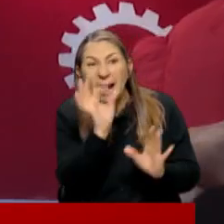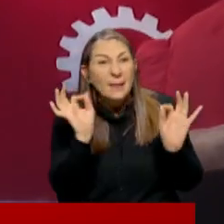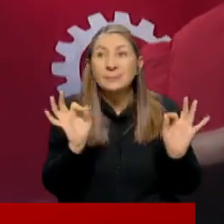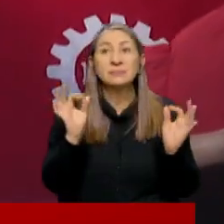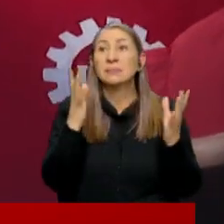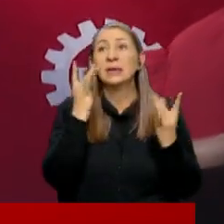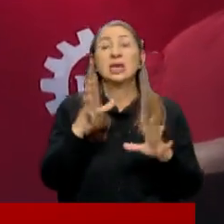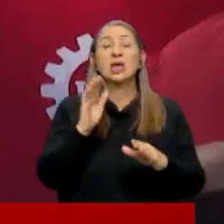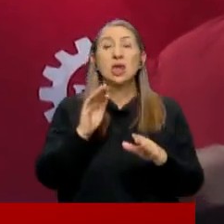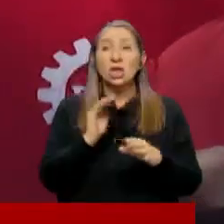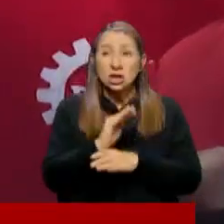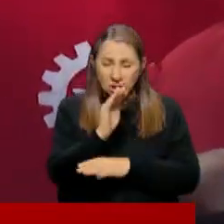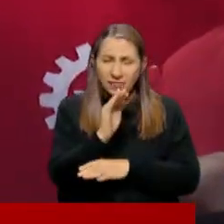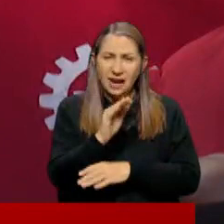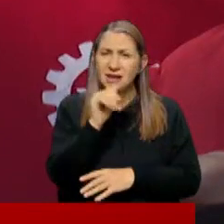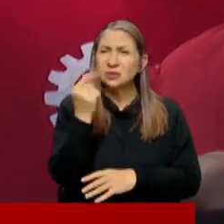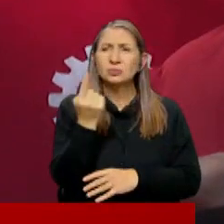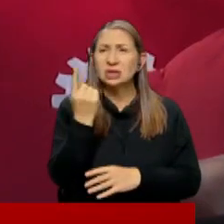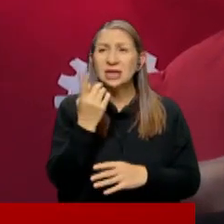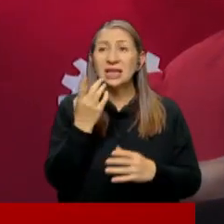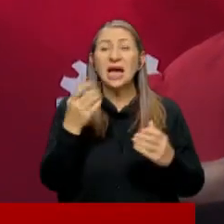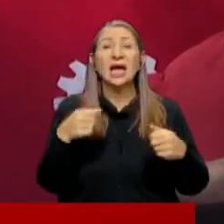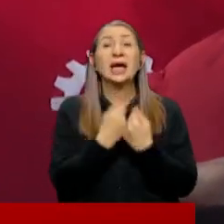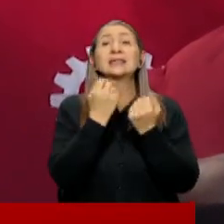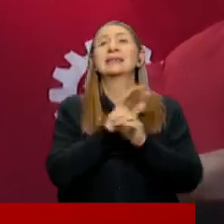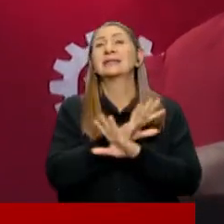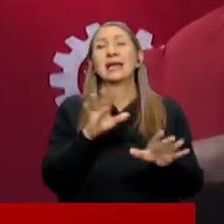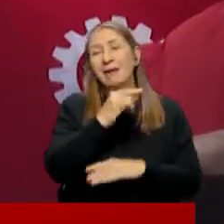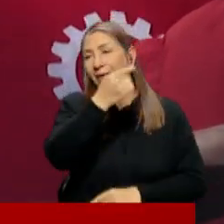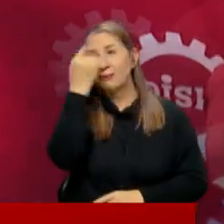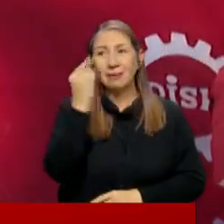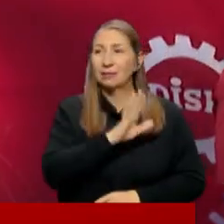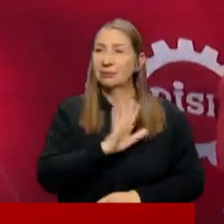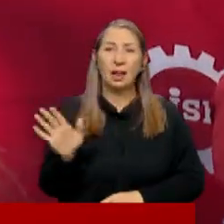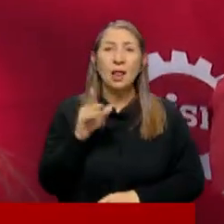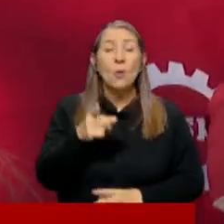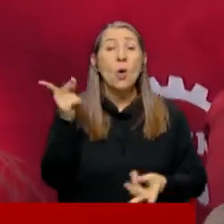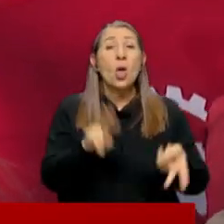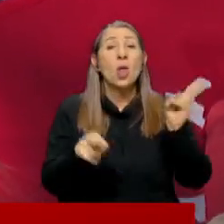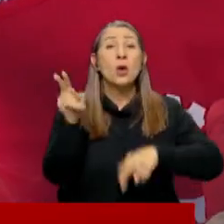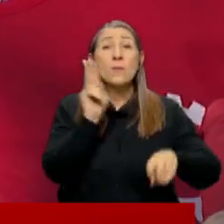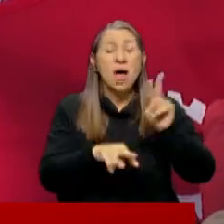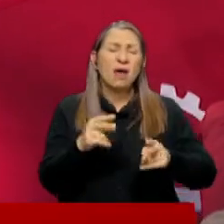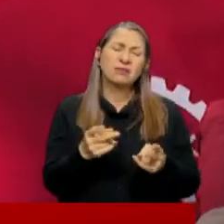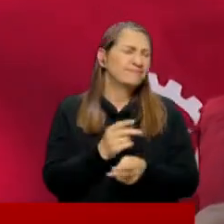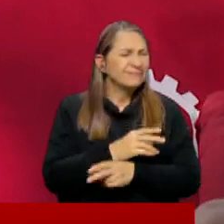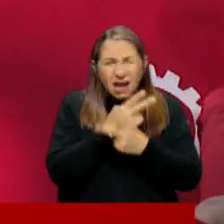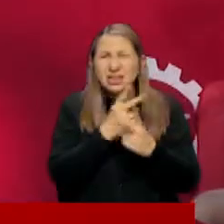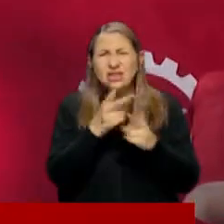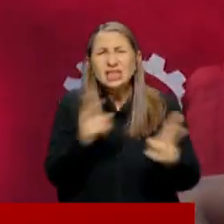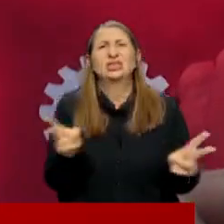değil hiçbir biçimde kazada değil Kader de değil bu ölümler açıkça